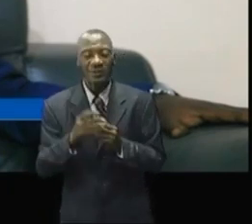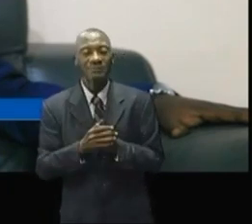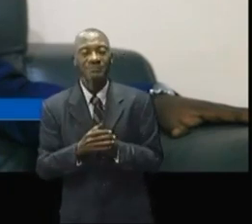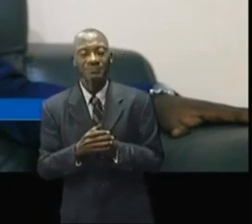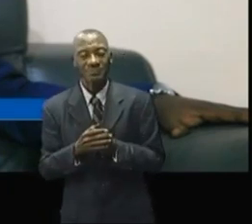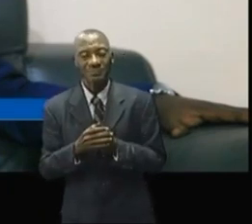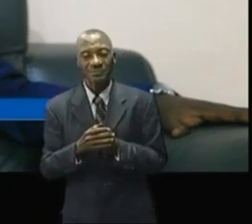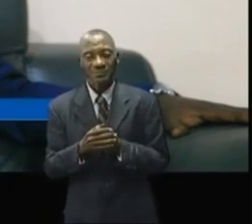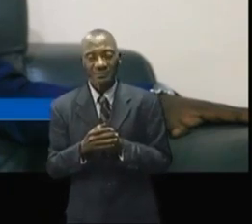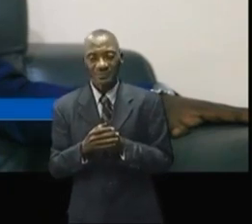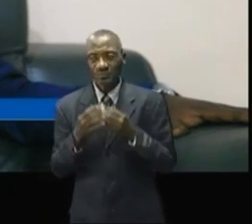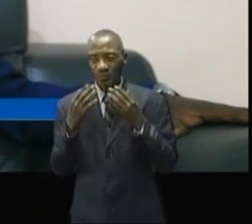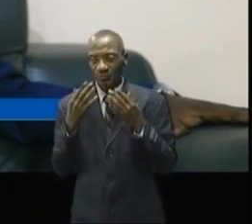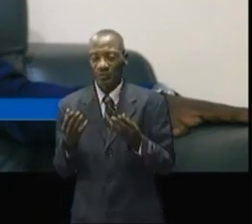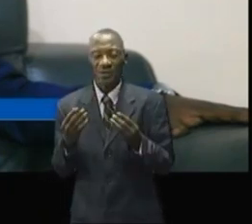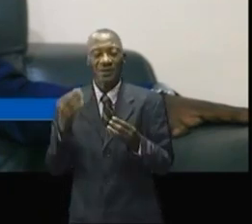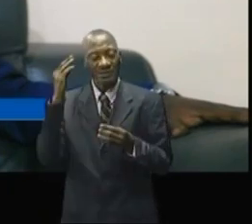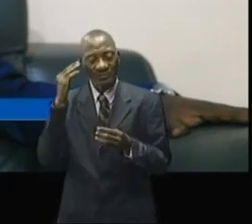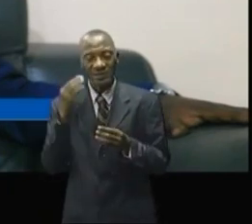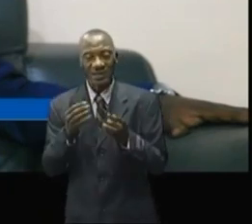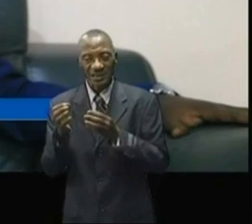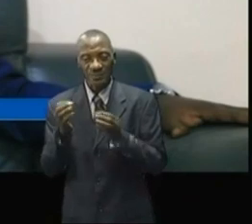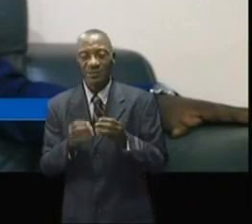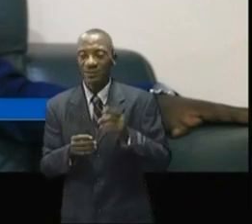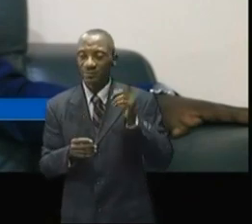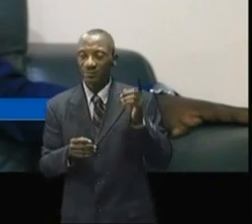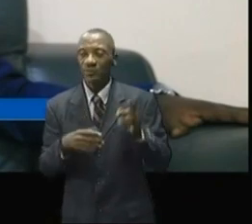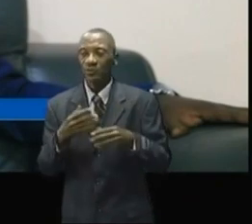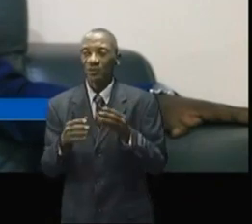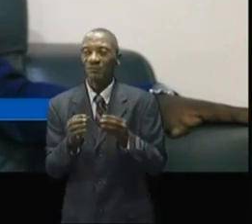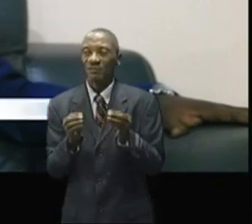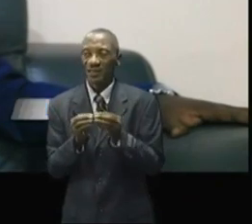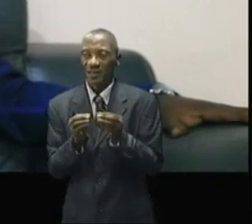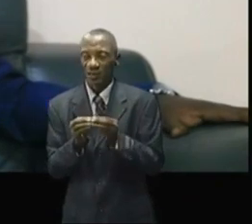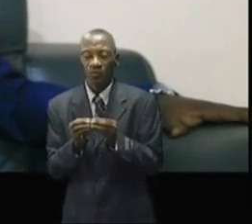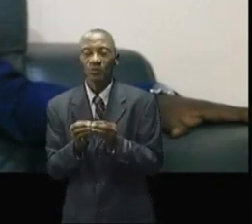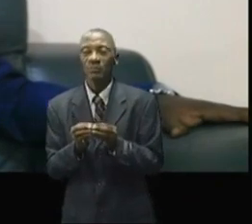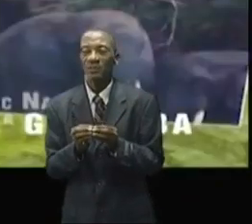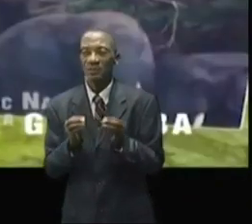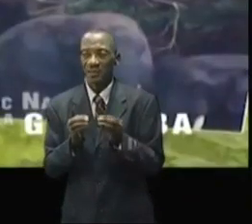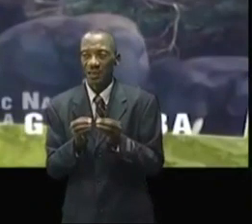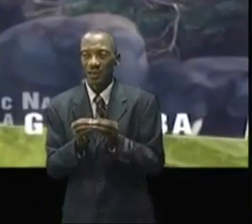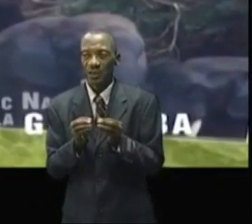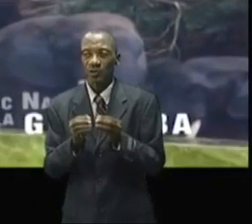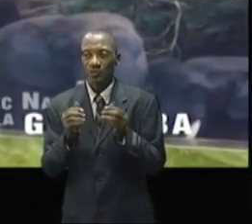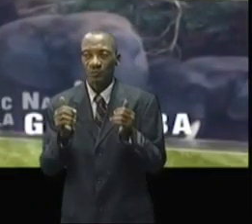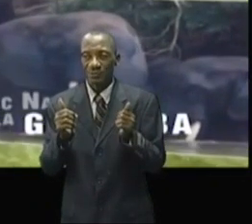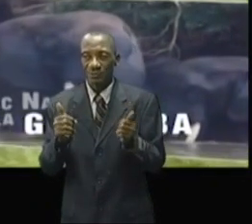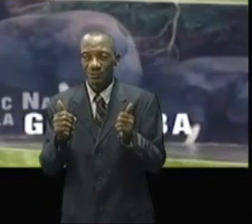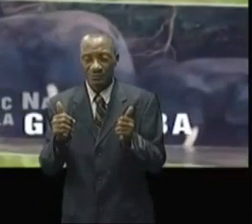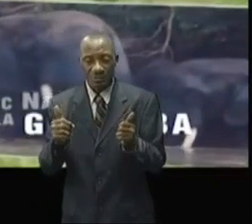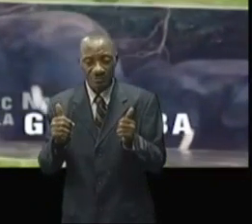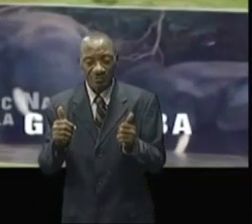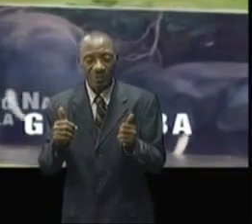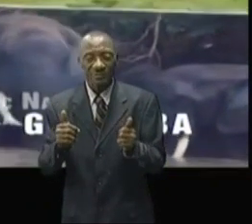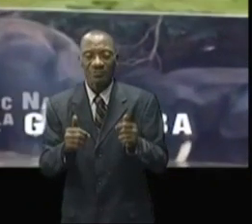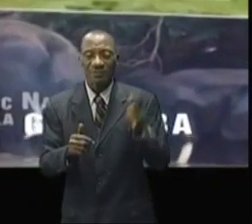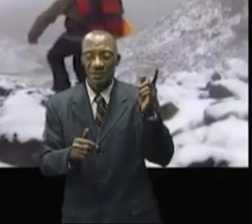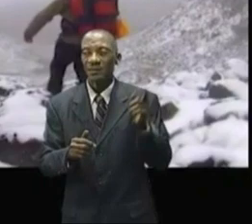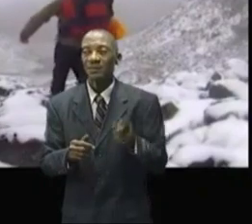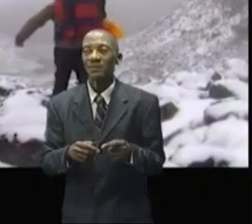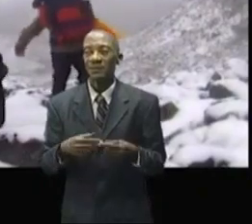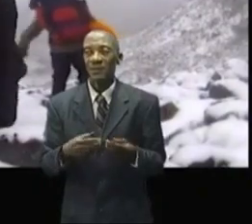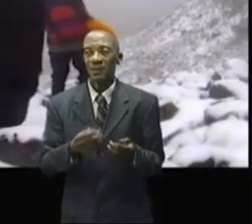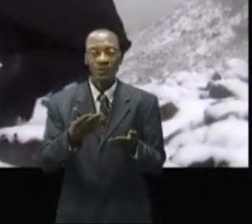allons organiser le forum éco-touriste ici à Kinshasa et des forums Afrique que nous allons organiser ici